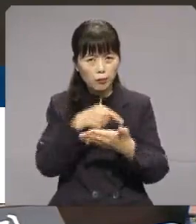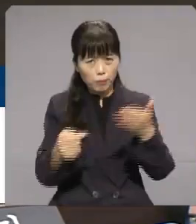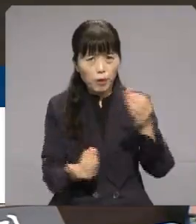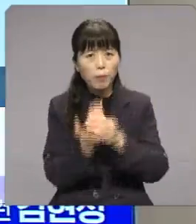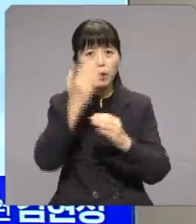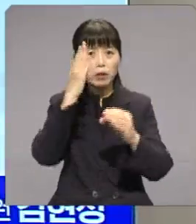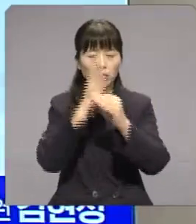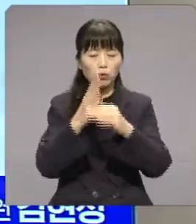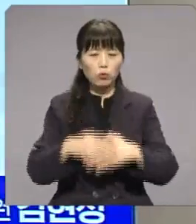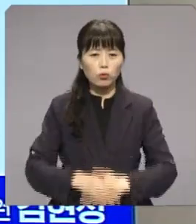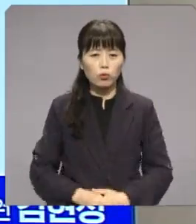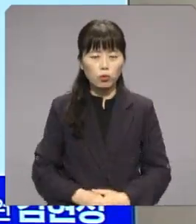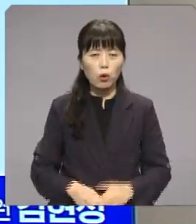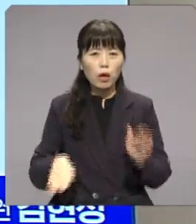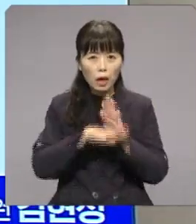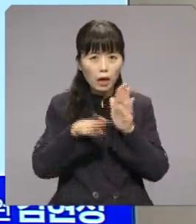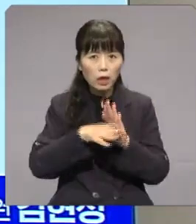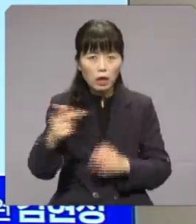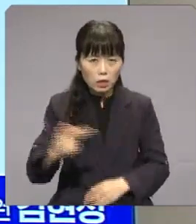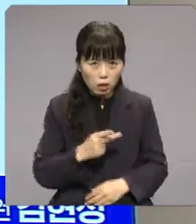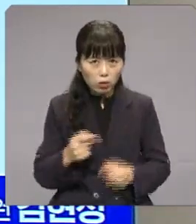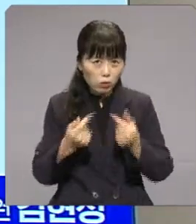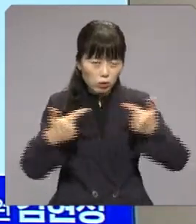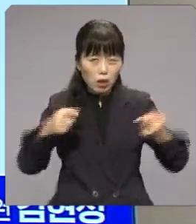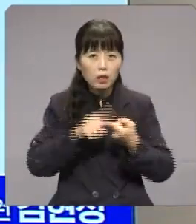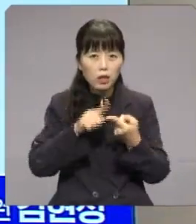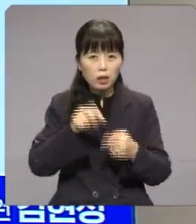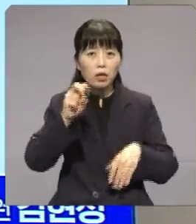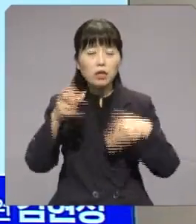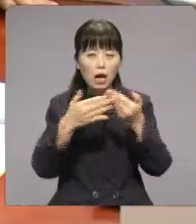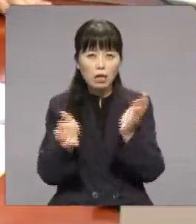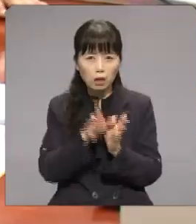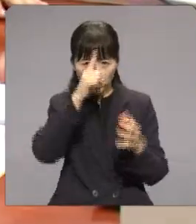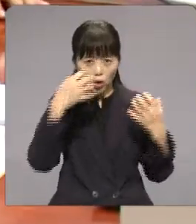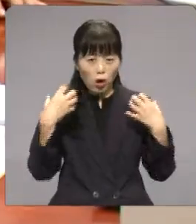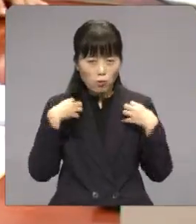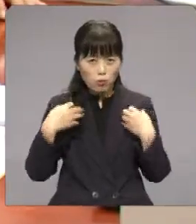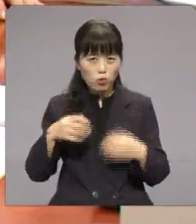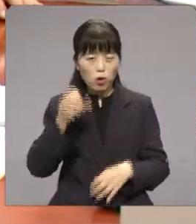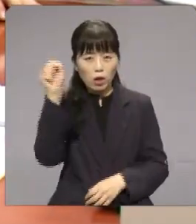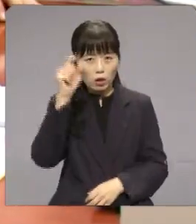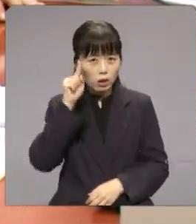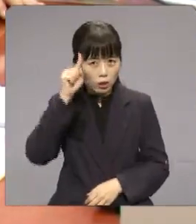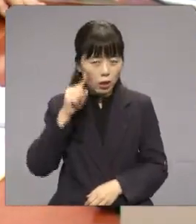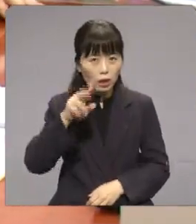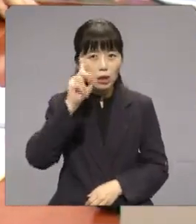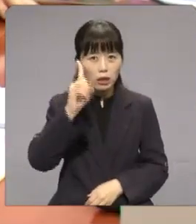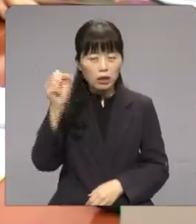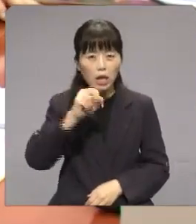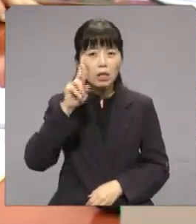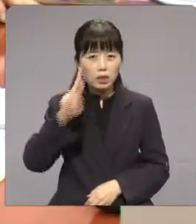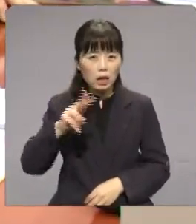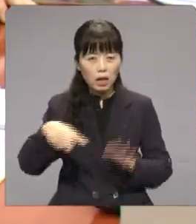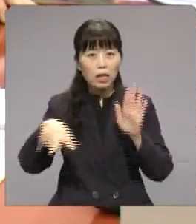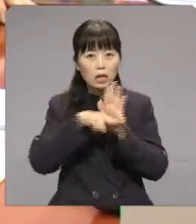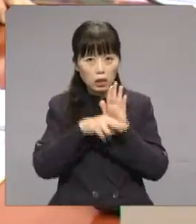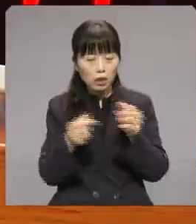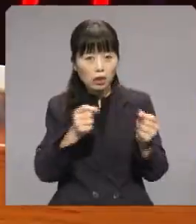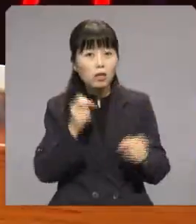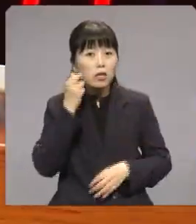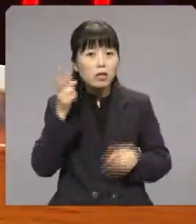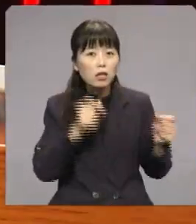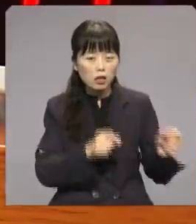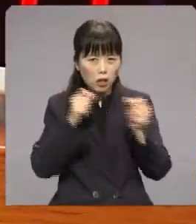흘리고 있습니다. 가계 대출 급증을 놓고도 야당은 정부가 스트레스 DSR 2단계를 2개월 연장하며